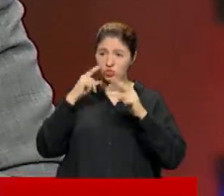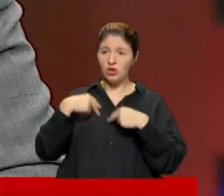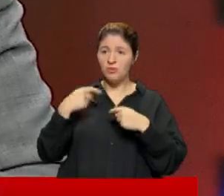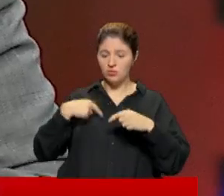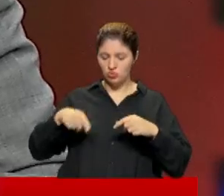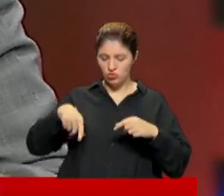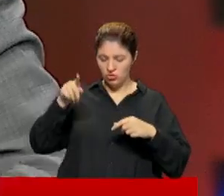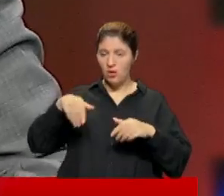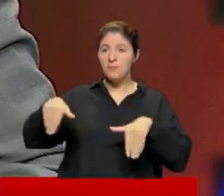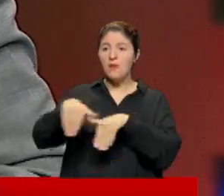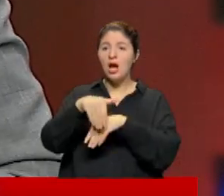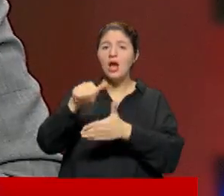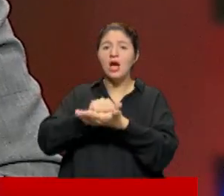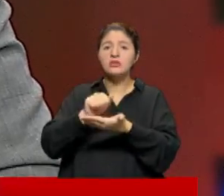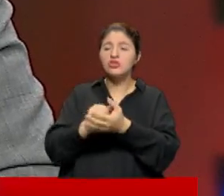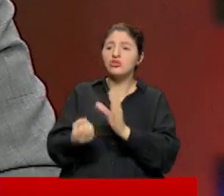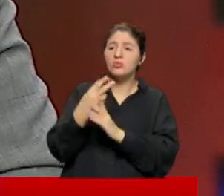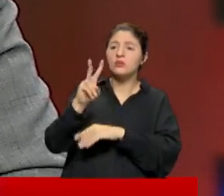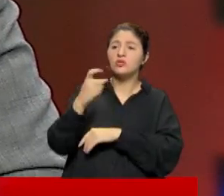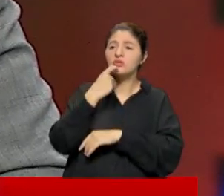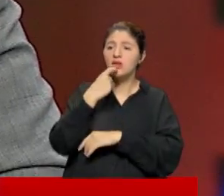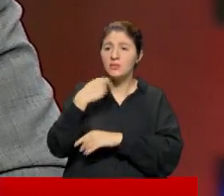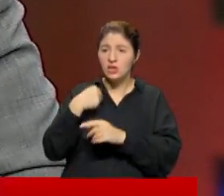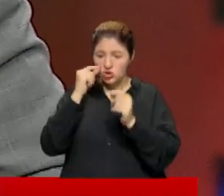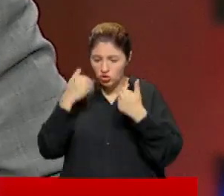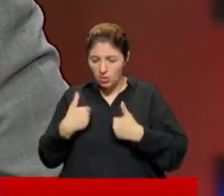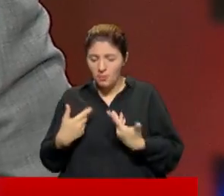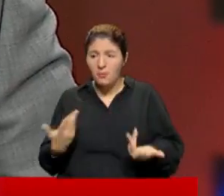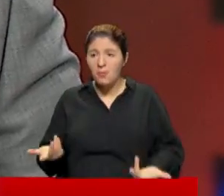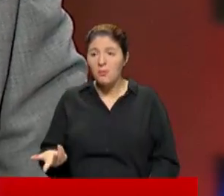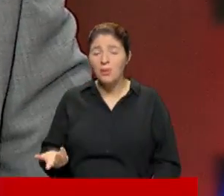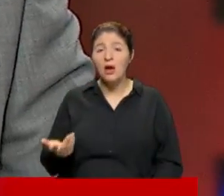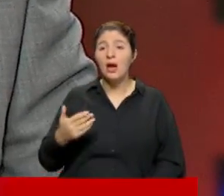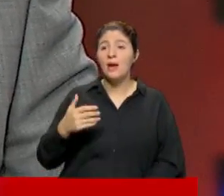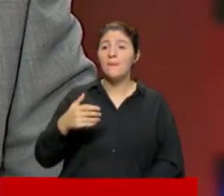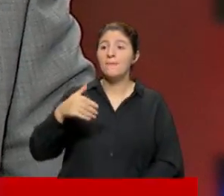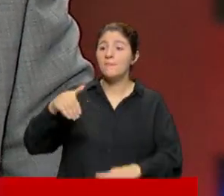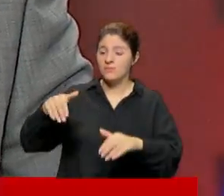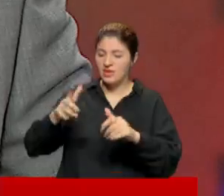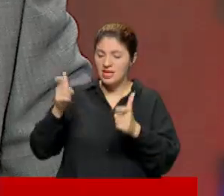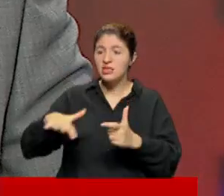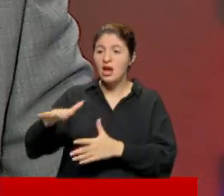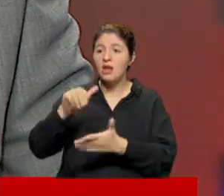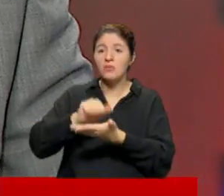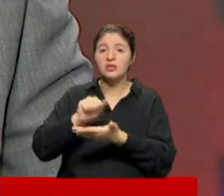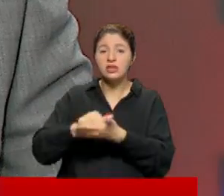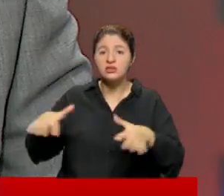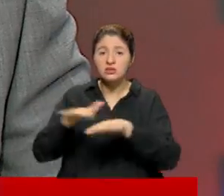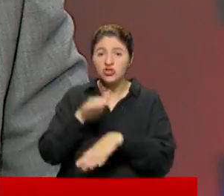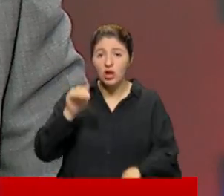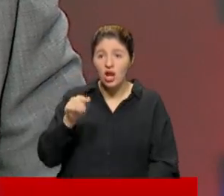mahalli gazete çıkarmış 29 yıllık bir kişiyim ben mahalli basına sansür ge